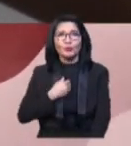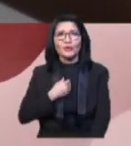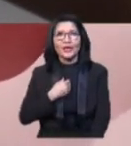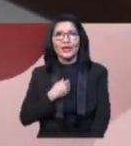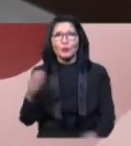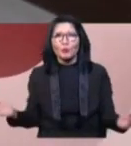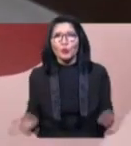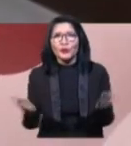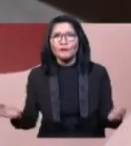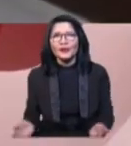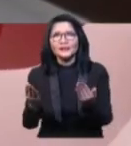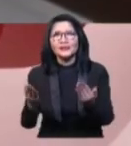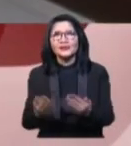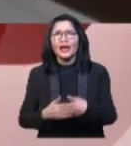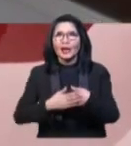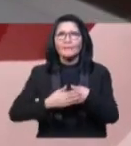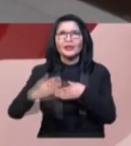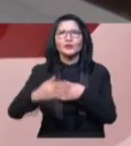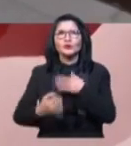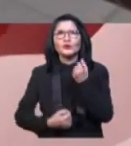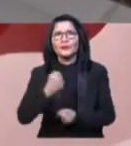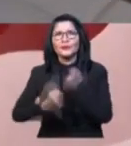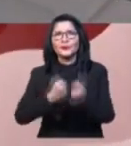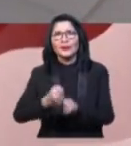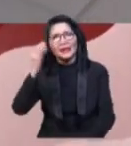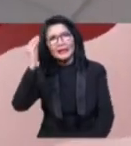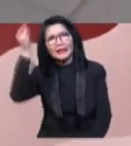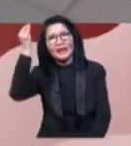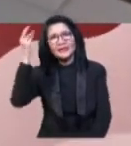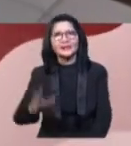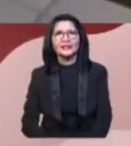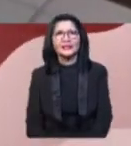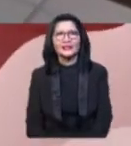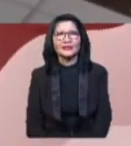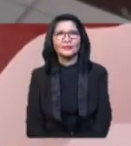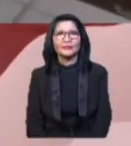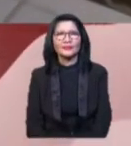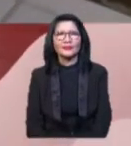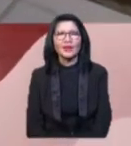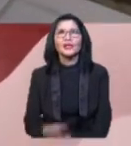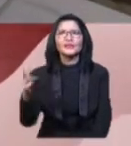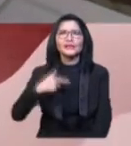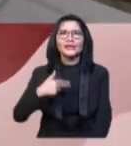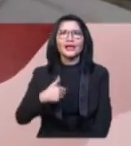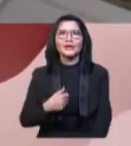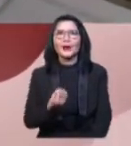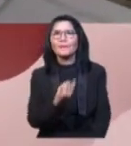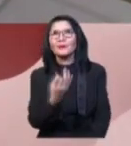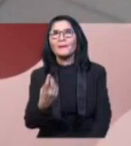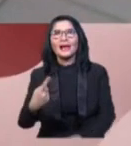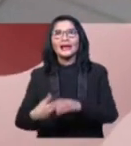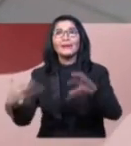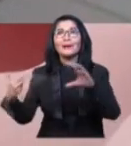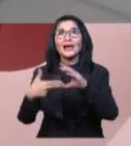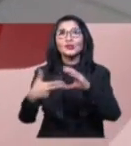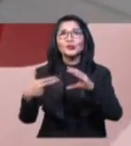sih jadinya. Kami terus berkreasi, kami terus in touch atas sama mereka, melakukan Zoom beberapa kali sama tetangga Tuku